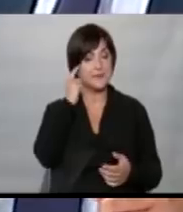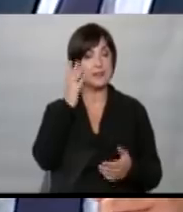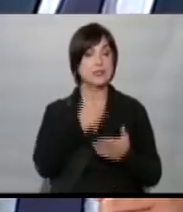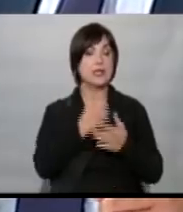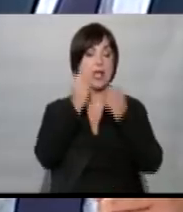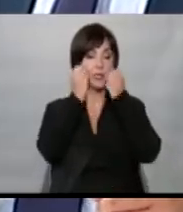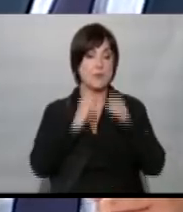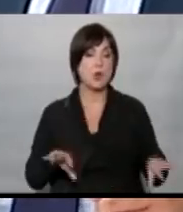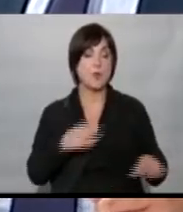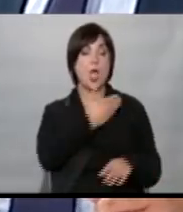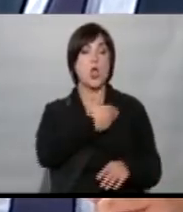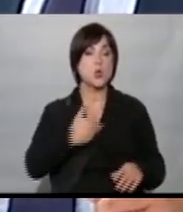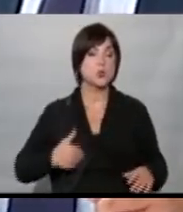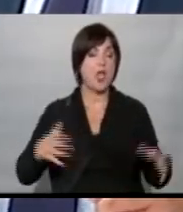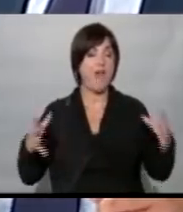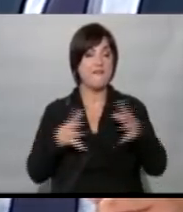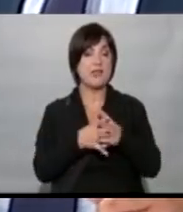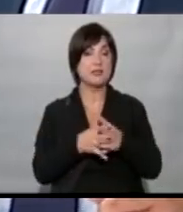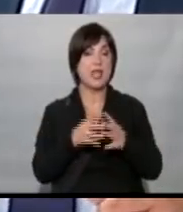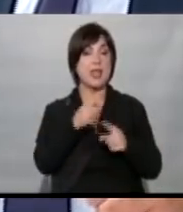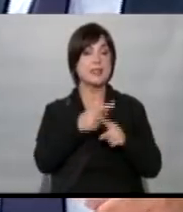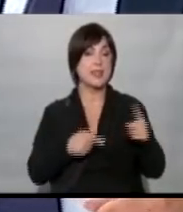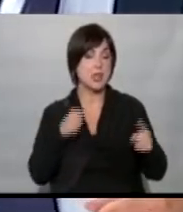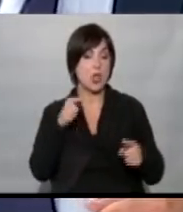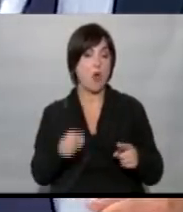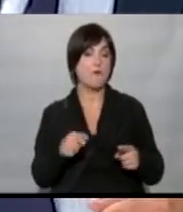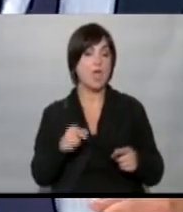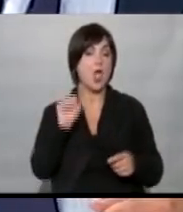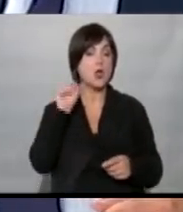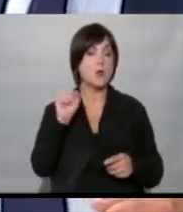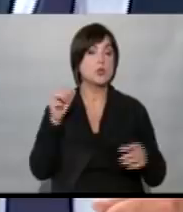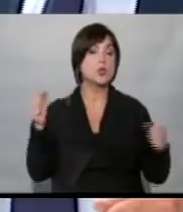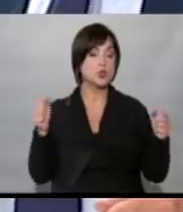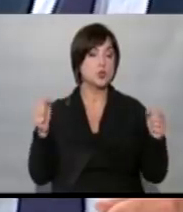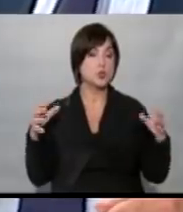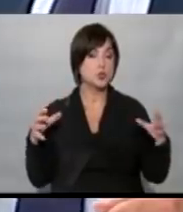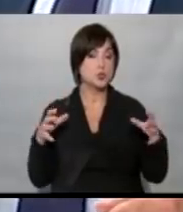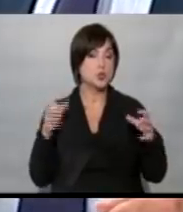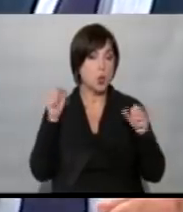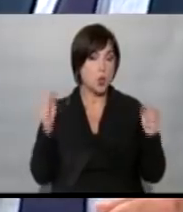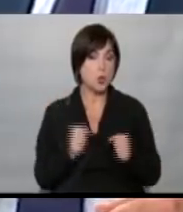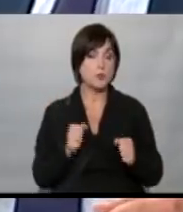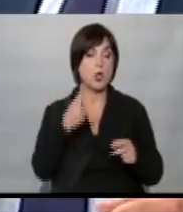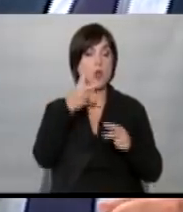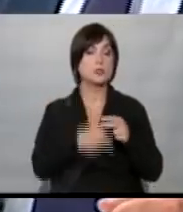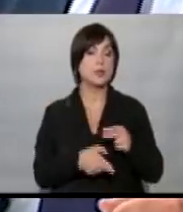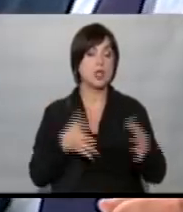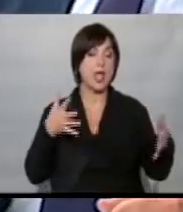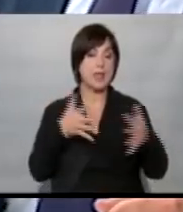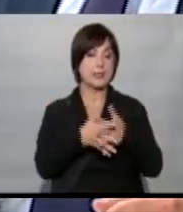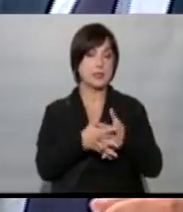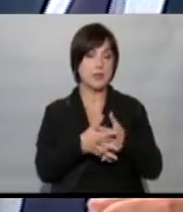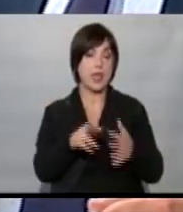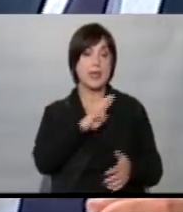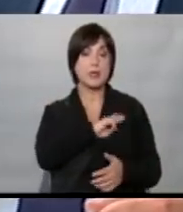се распаѓа Југословенската федерација, дел од тие југокомунистички служби, за да го спречат интегрирањето